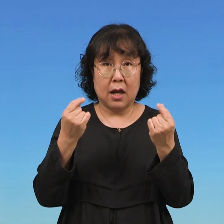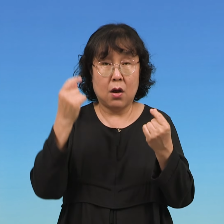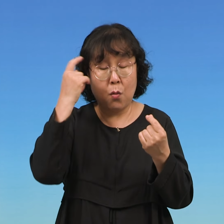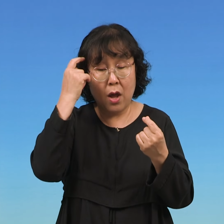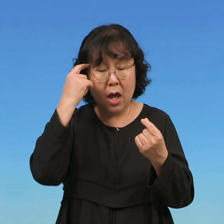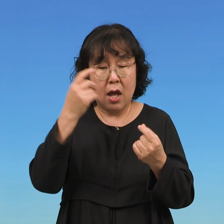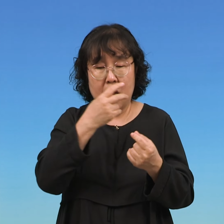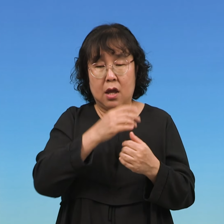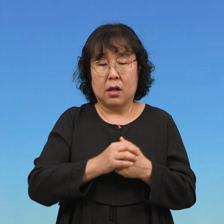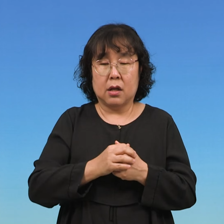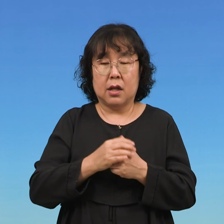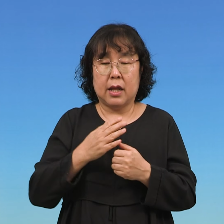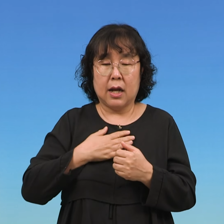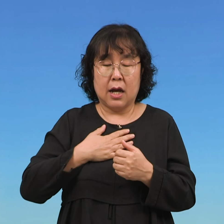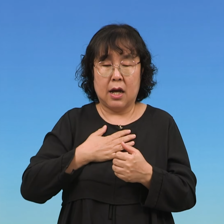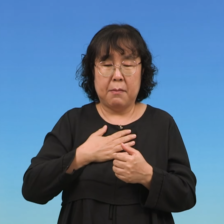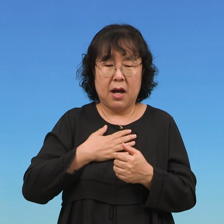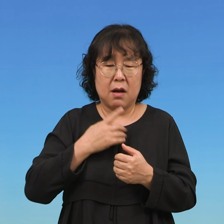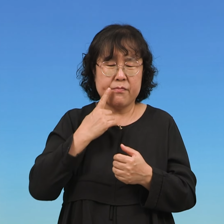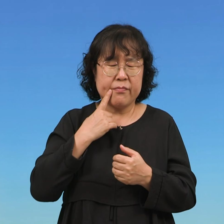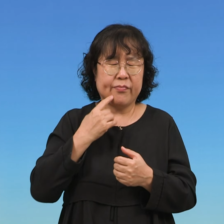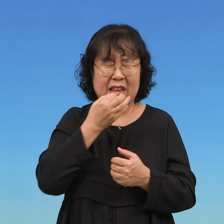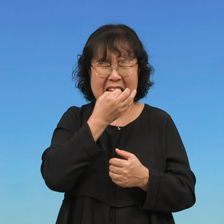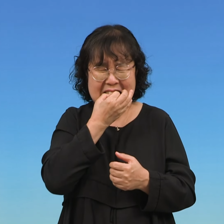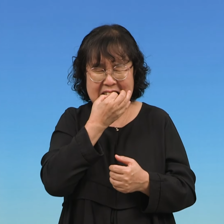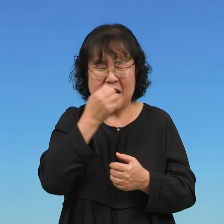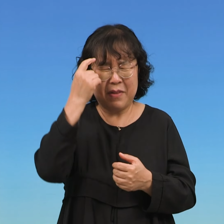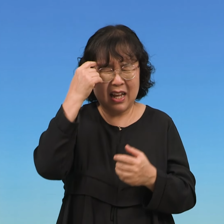그래서 잠을 못 자는 거잖아요